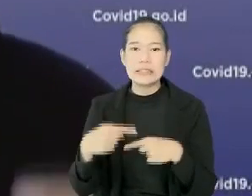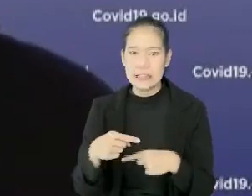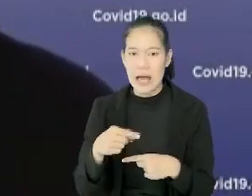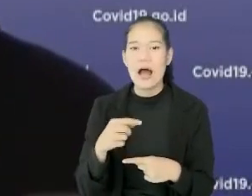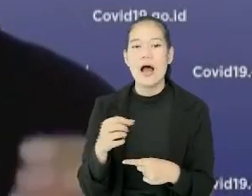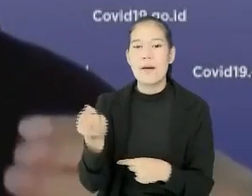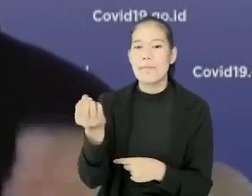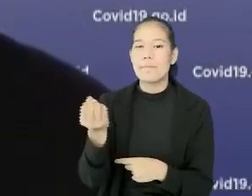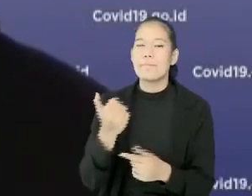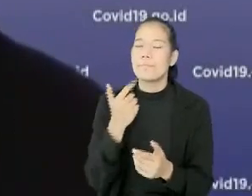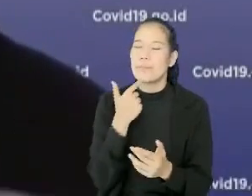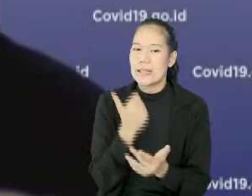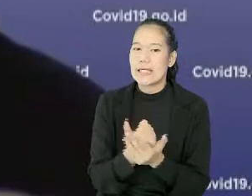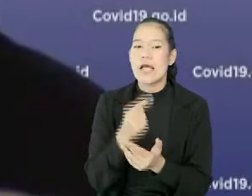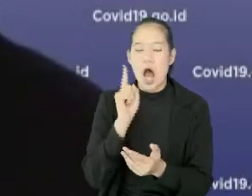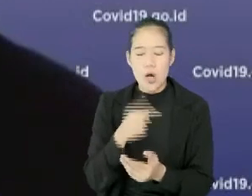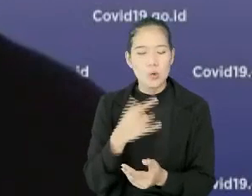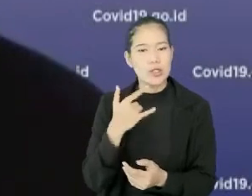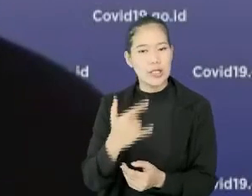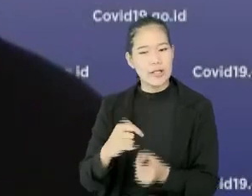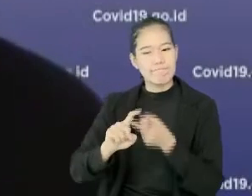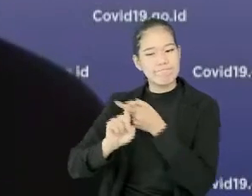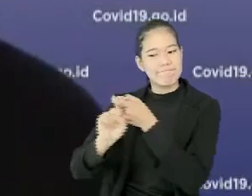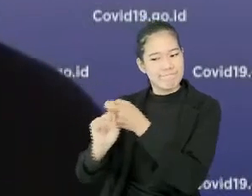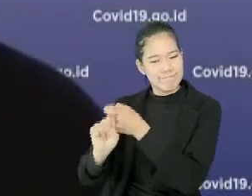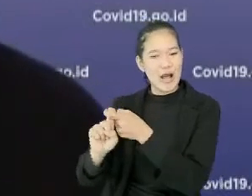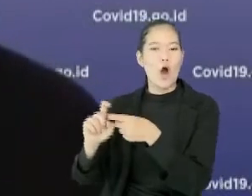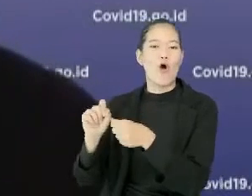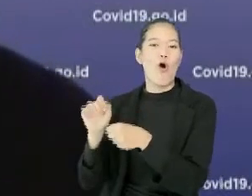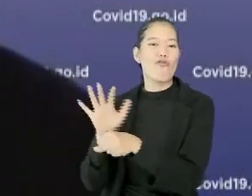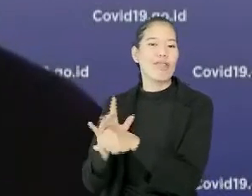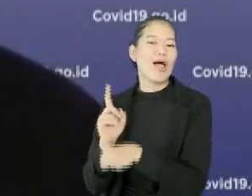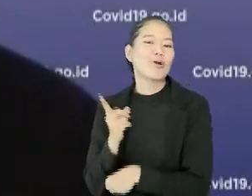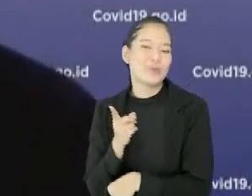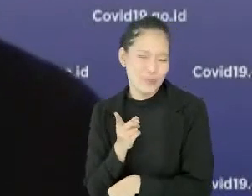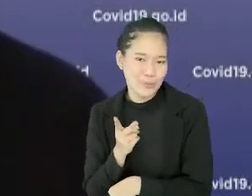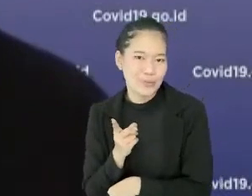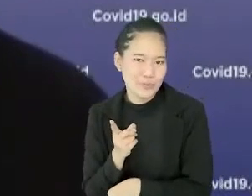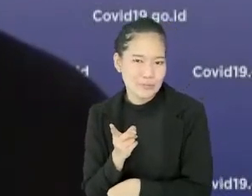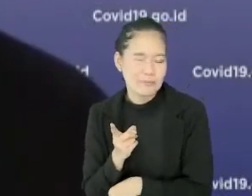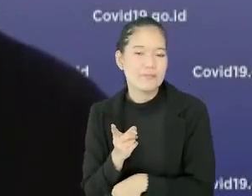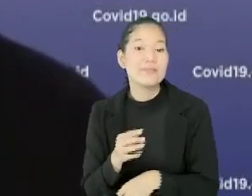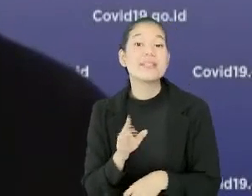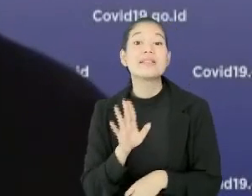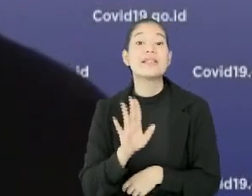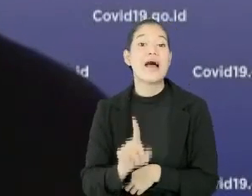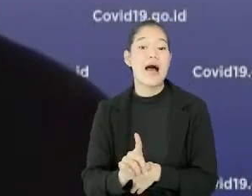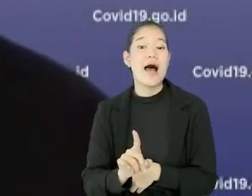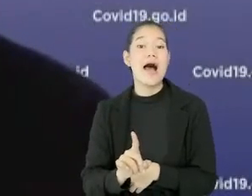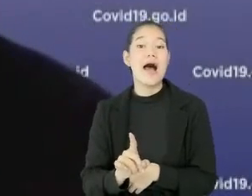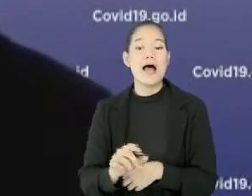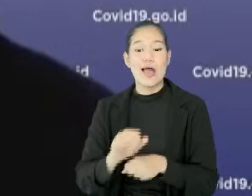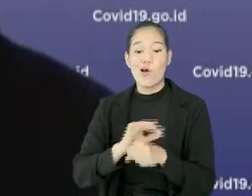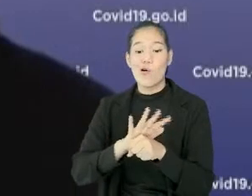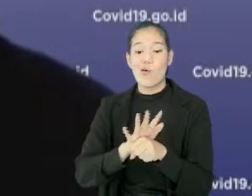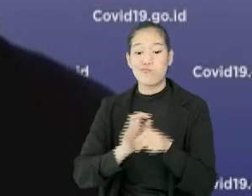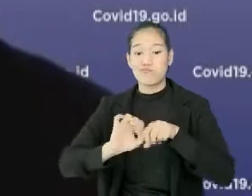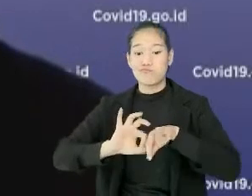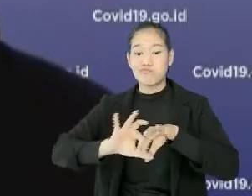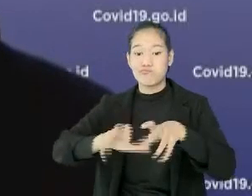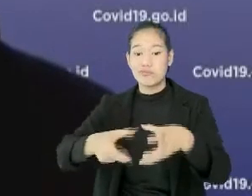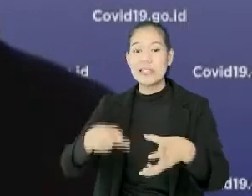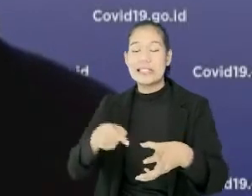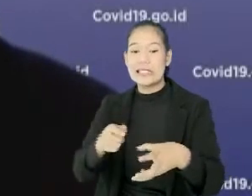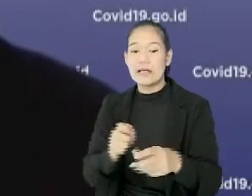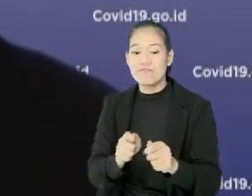kita akan harus bersahabat dengan hanya namanya kofit mimpin ini nanti yang namanya pandemi akan